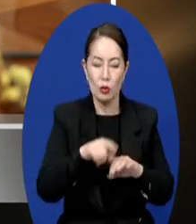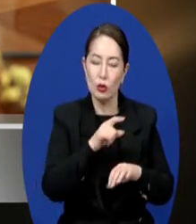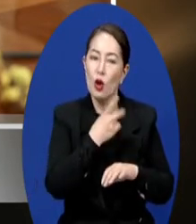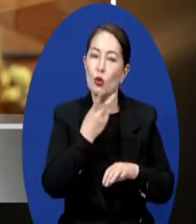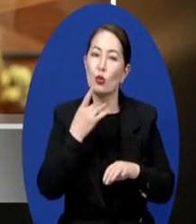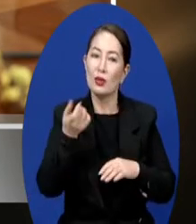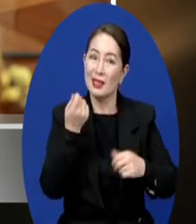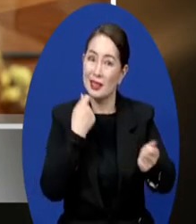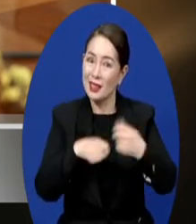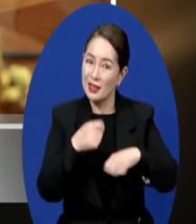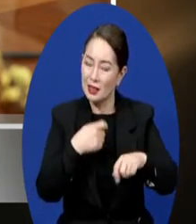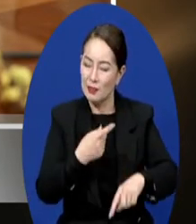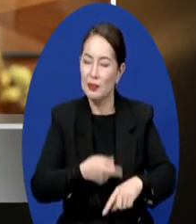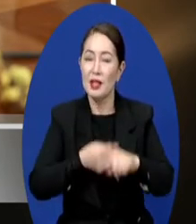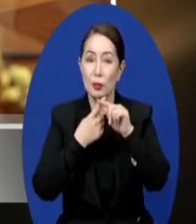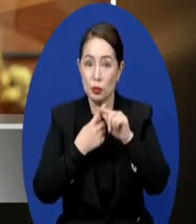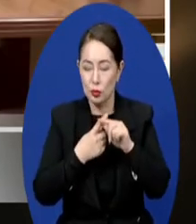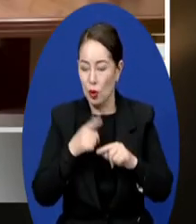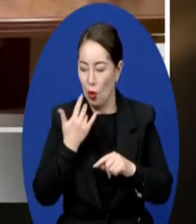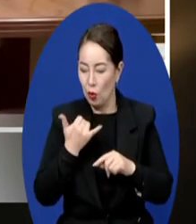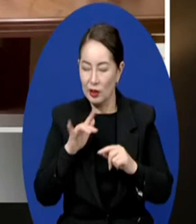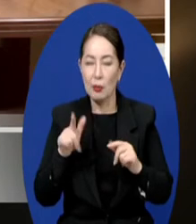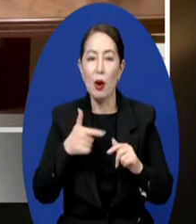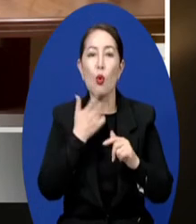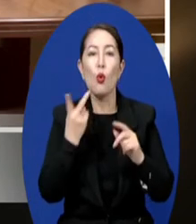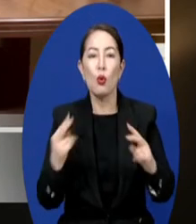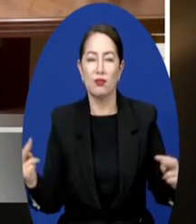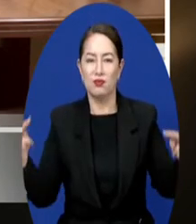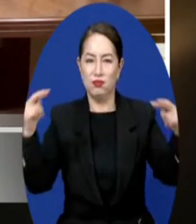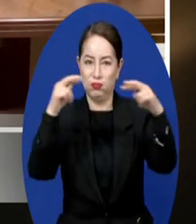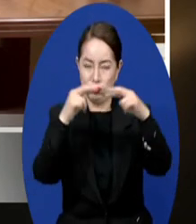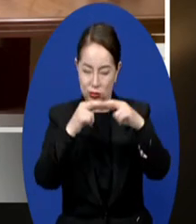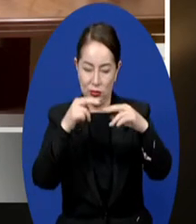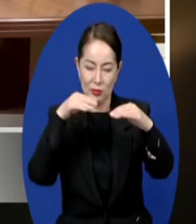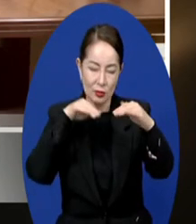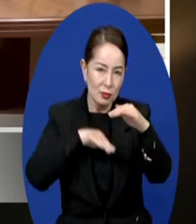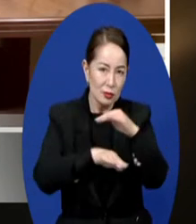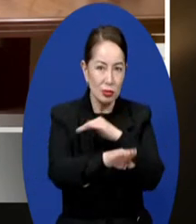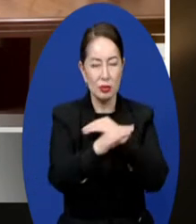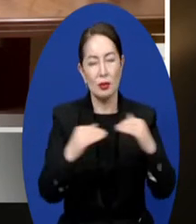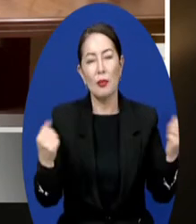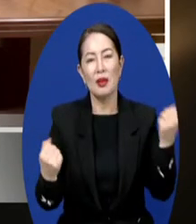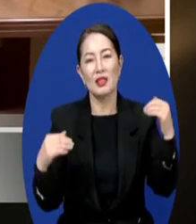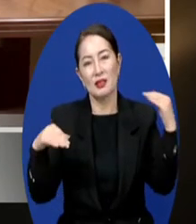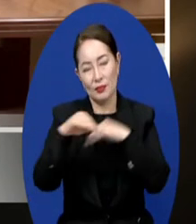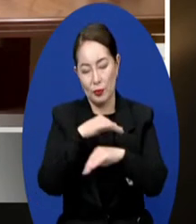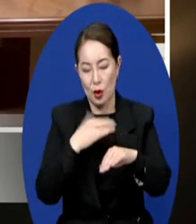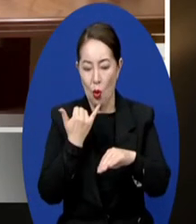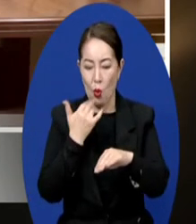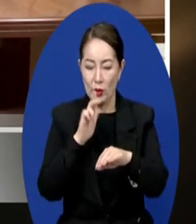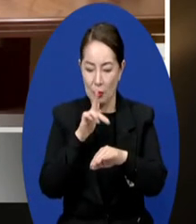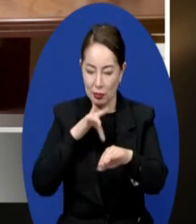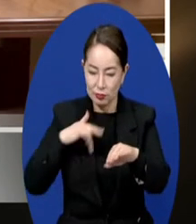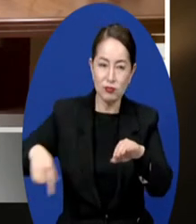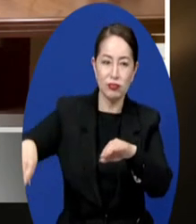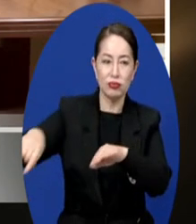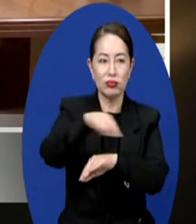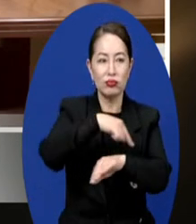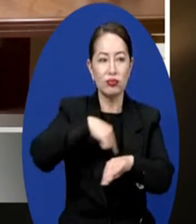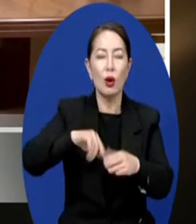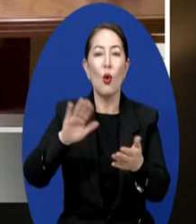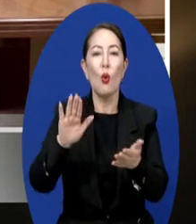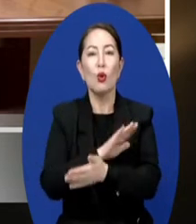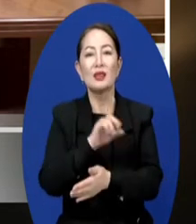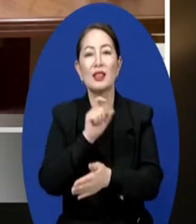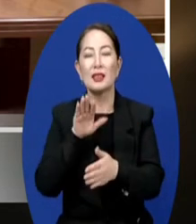Улаанбаатар хотод тулгуурт гүүрэн байгууламж үхээ байгууламж ихтэй тээврийн хэрэгсэл нэвтрүүлэх Улаанбаатар хотыг дойрсон тойрог хурдны замзам